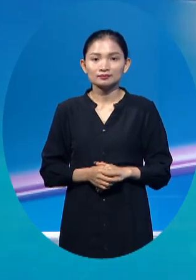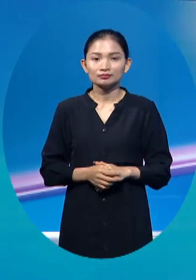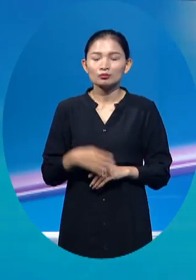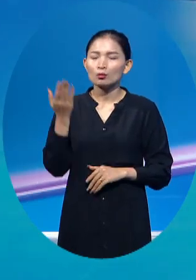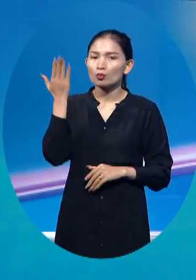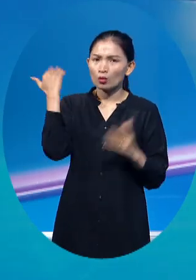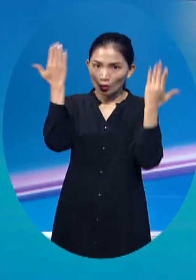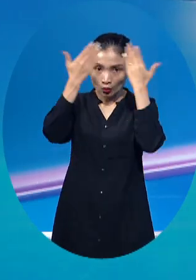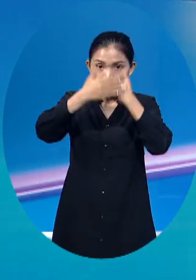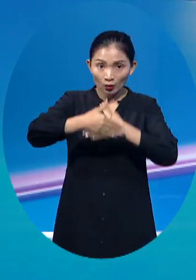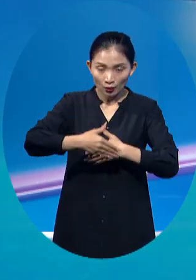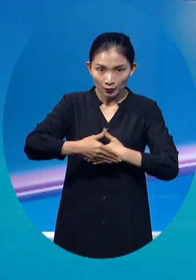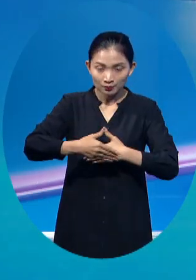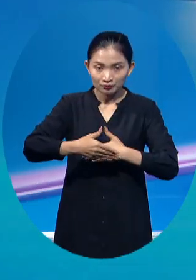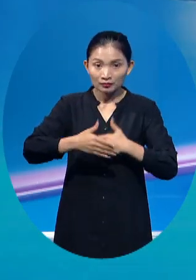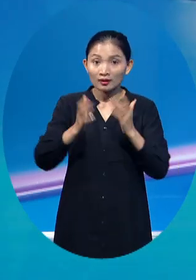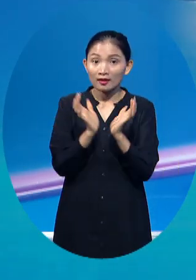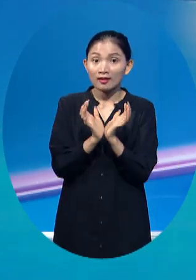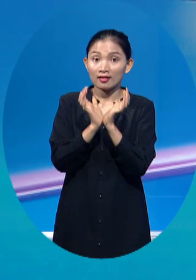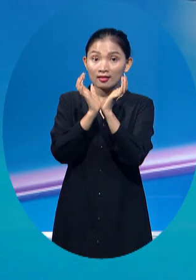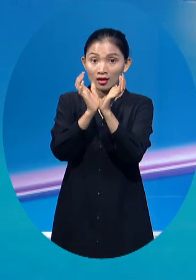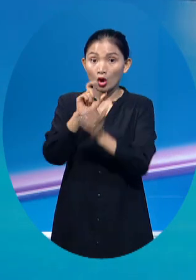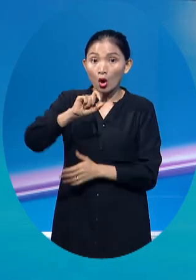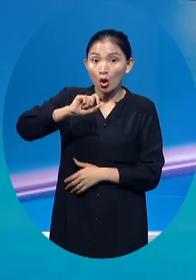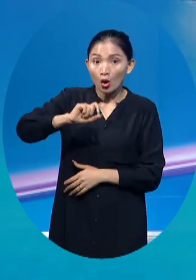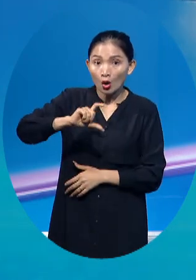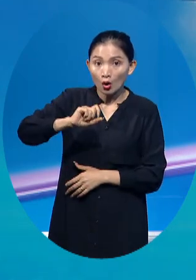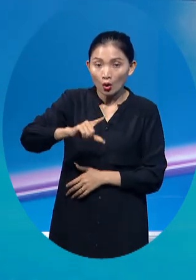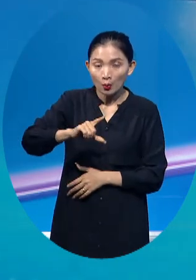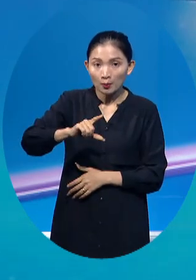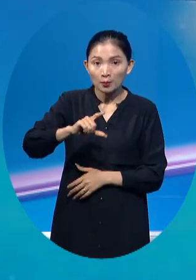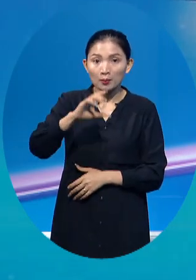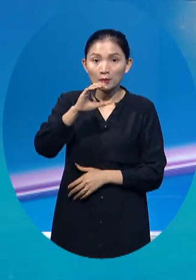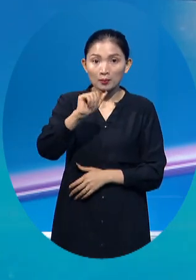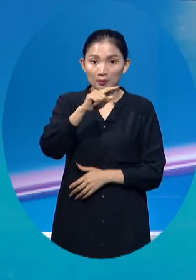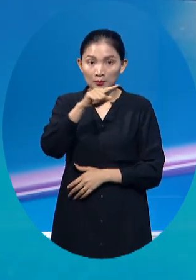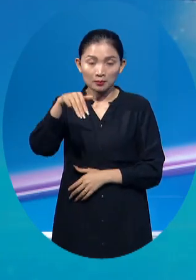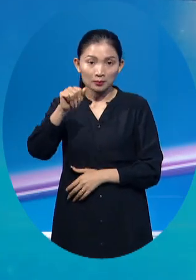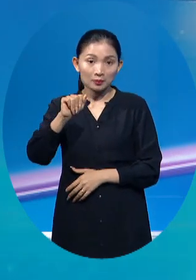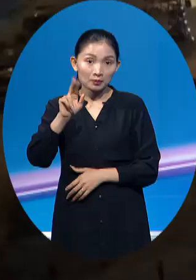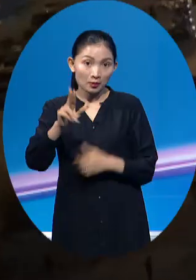Vào tối qua, Festival Tôm Cà Mau Tự Hào Thương Hiệu Việt đã chính thức khai mạc tại quảng trường Phan Ngọc Hiển.